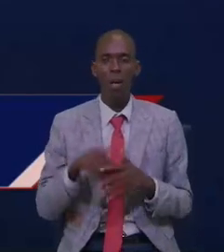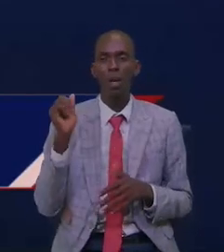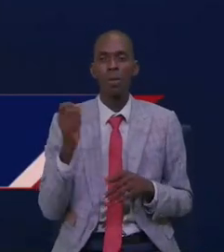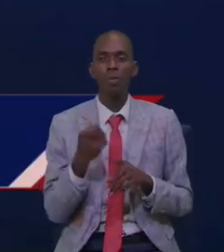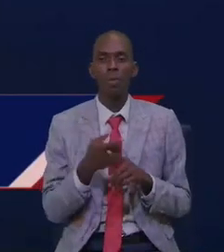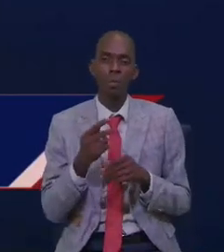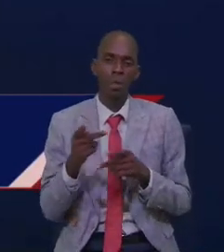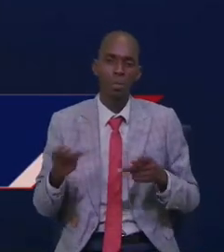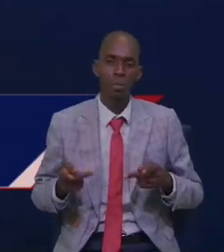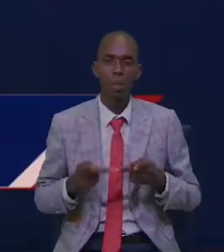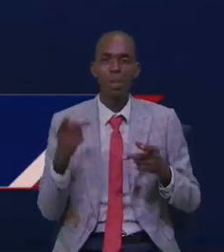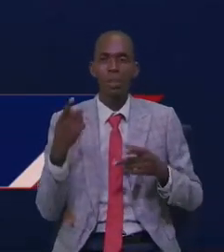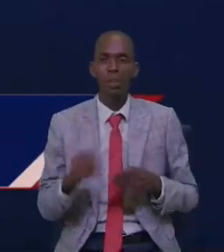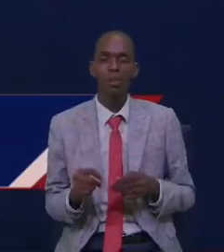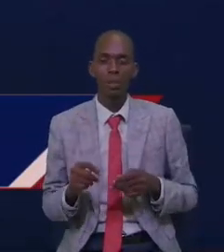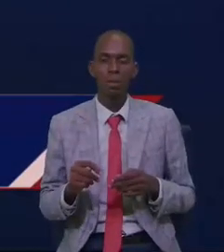de l'Éternel des armées